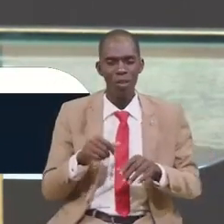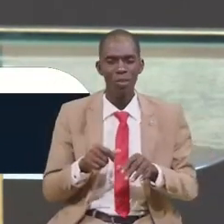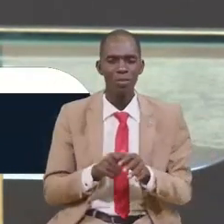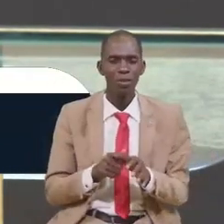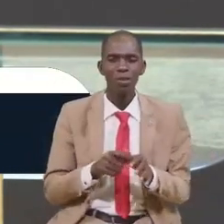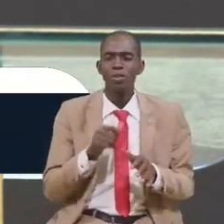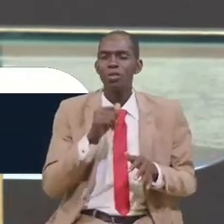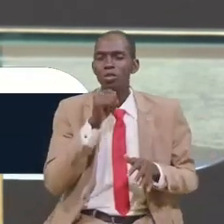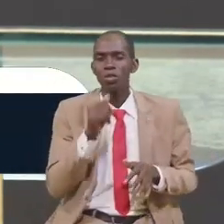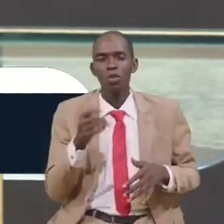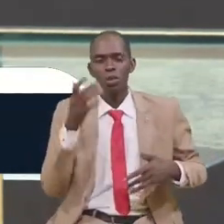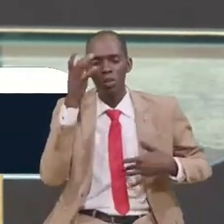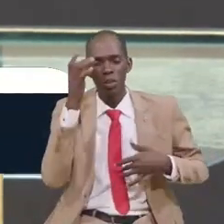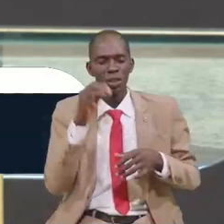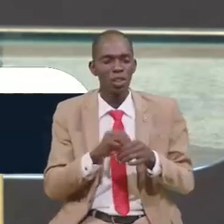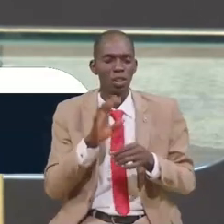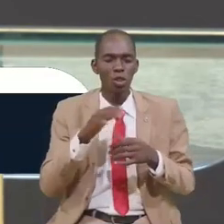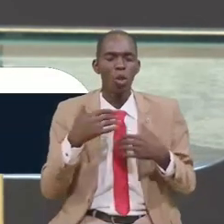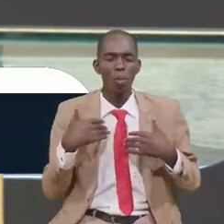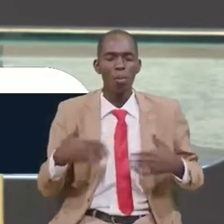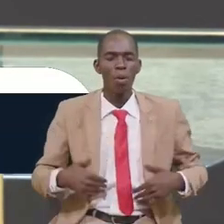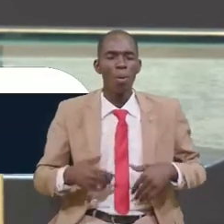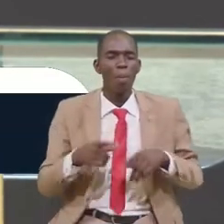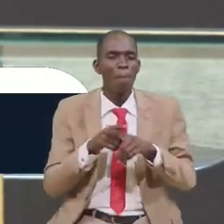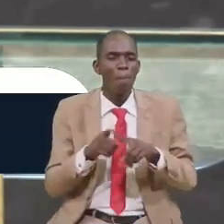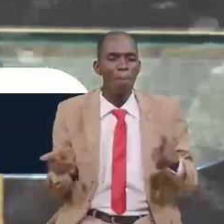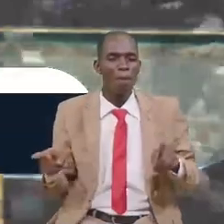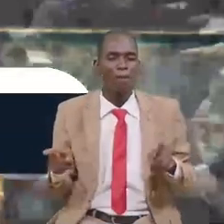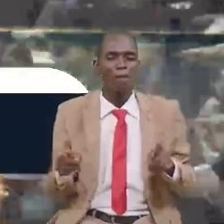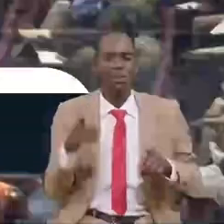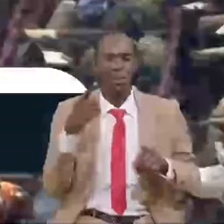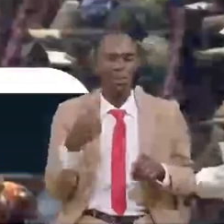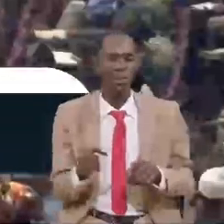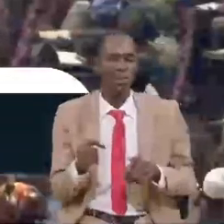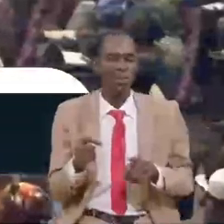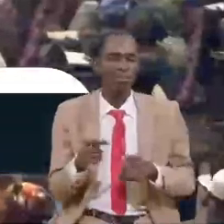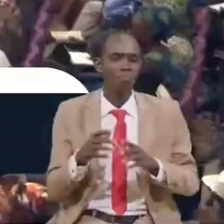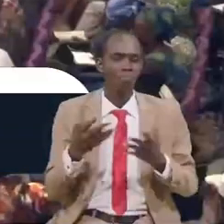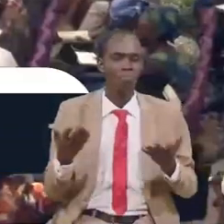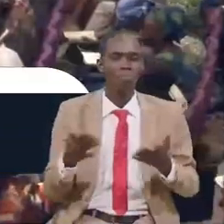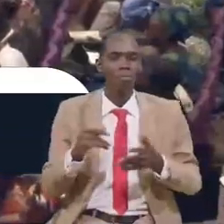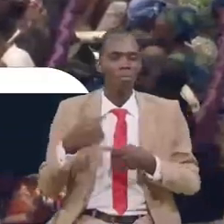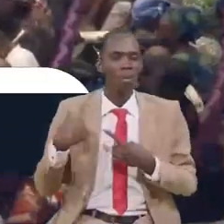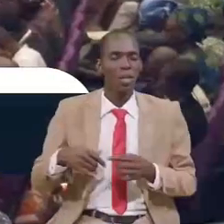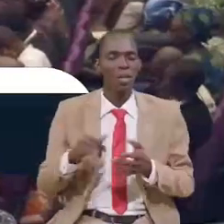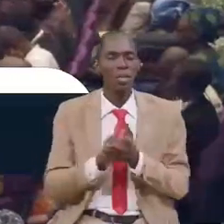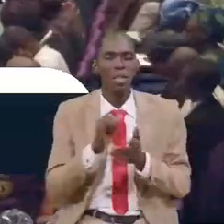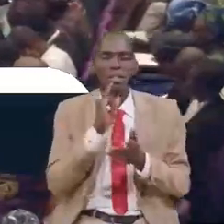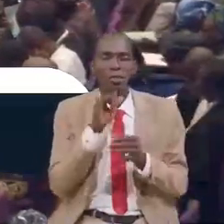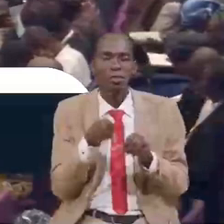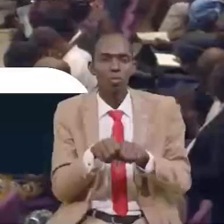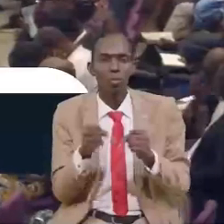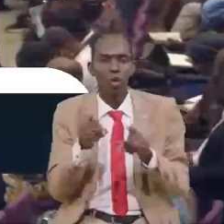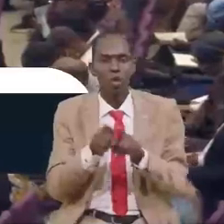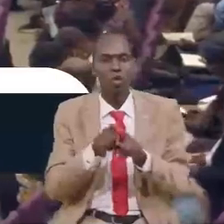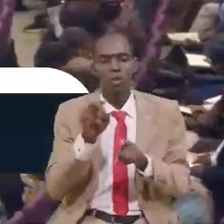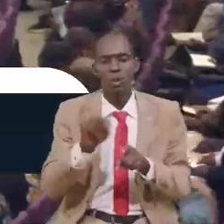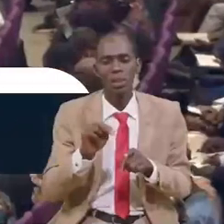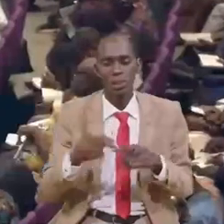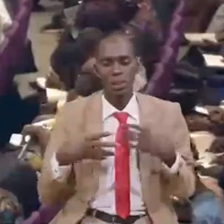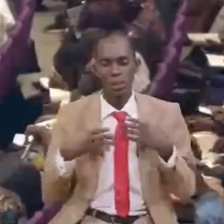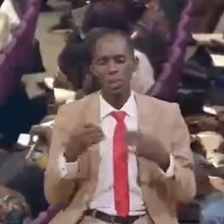la chair blessée, pas le corps courbaturé, mais le cœur brisé. Cela a besoin